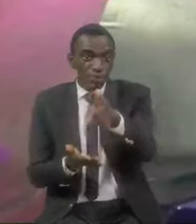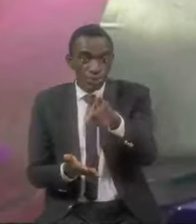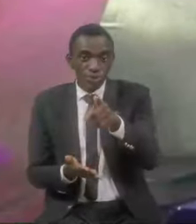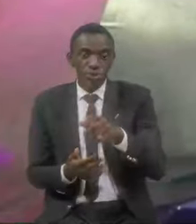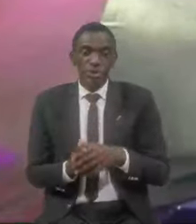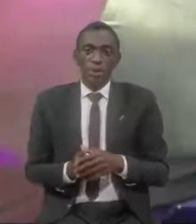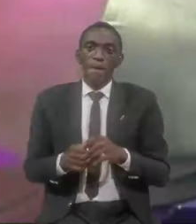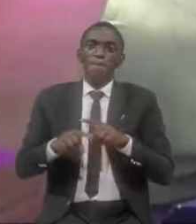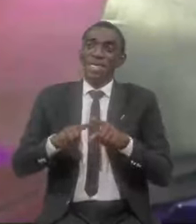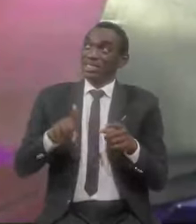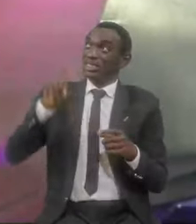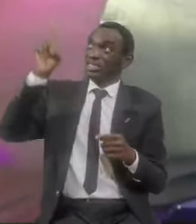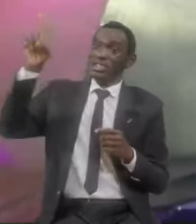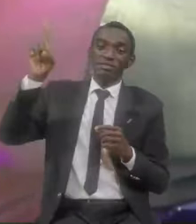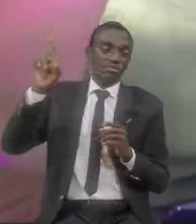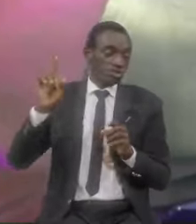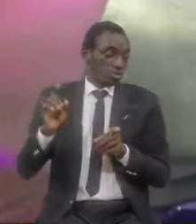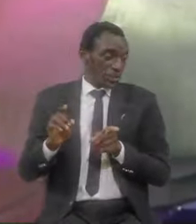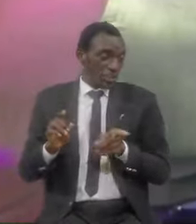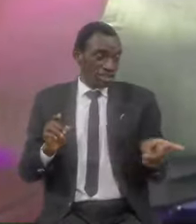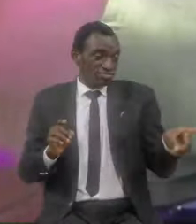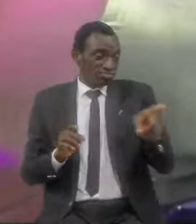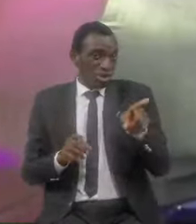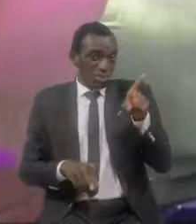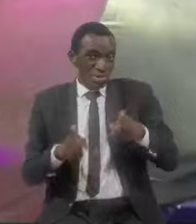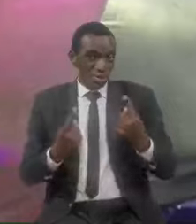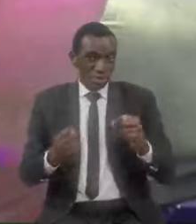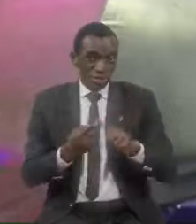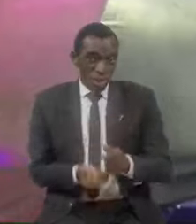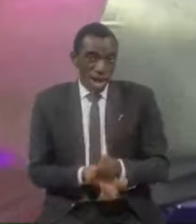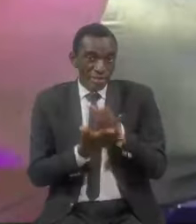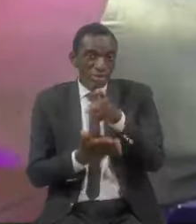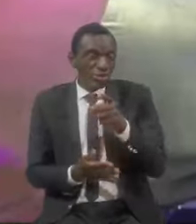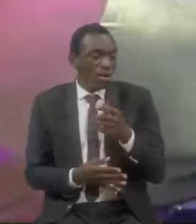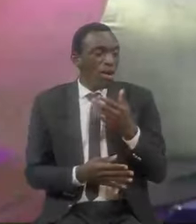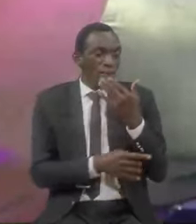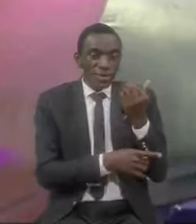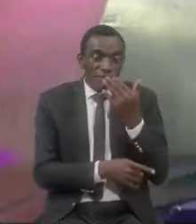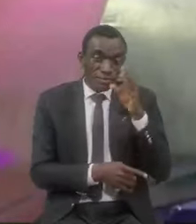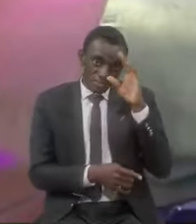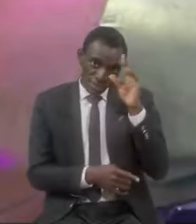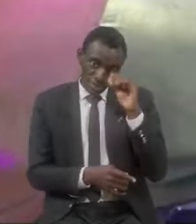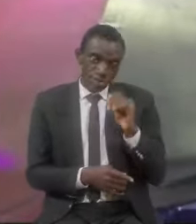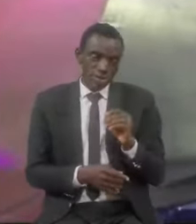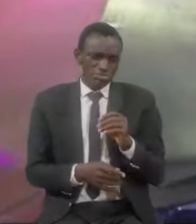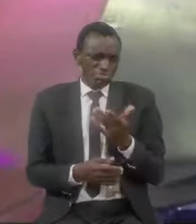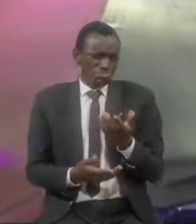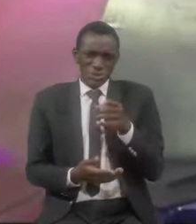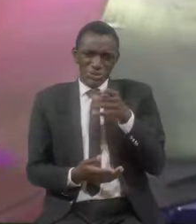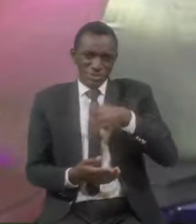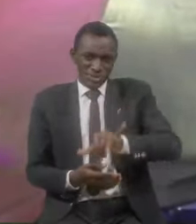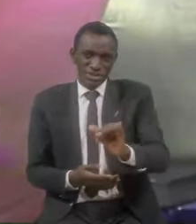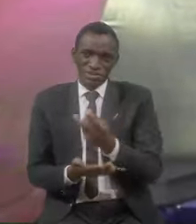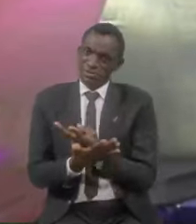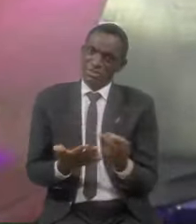être un bon homme, une bonne femme, tout ce qui a eu la domination sur vous et continue